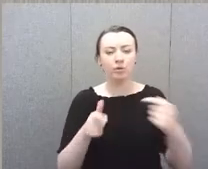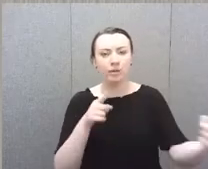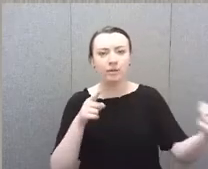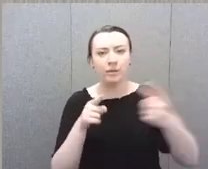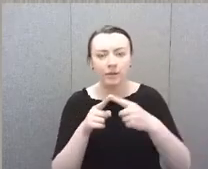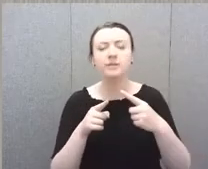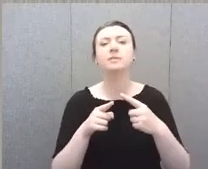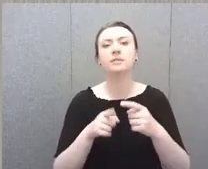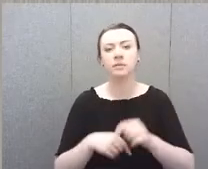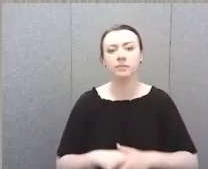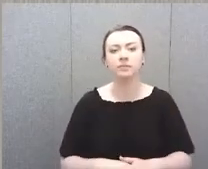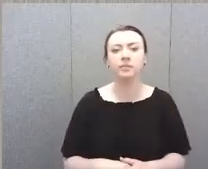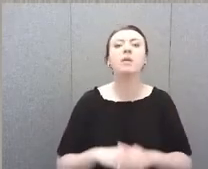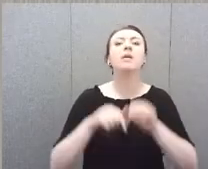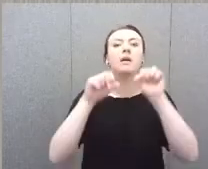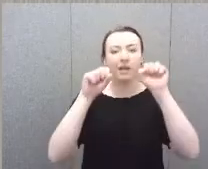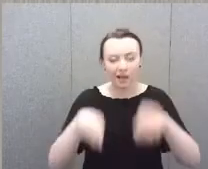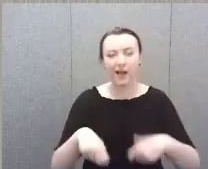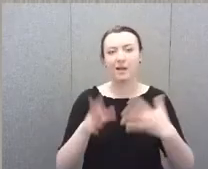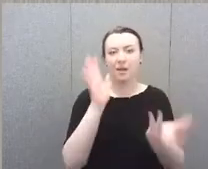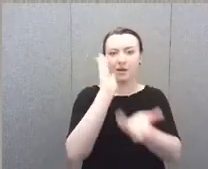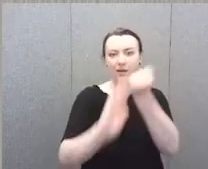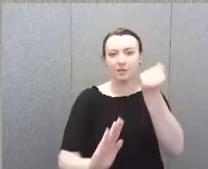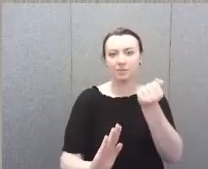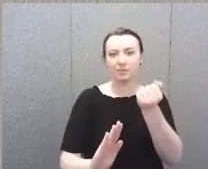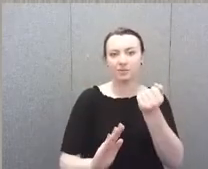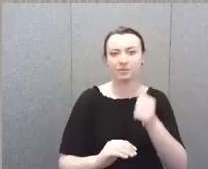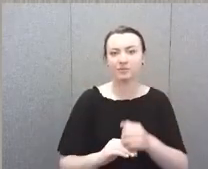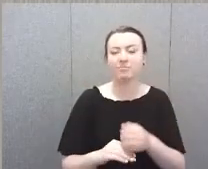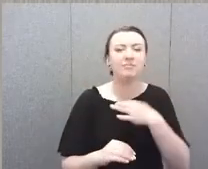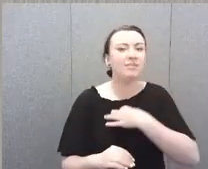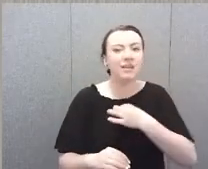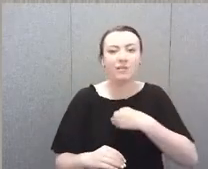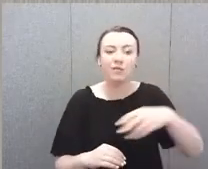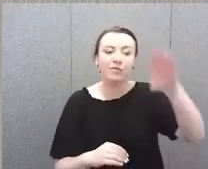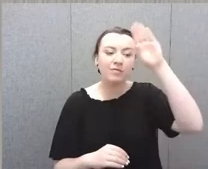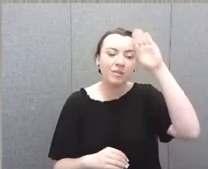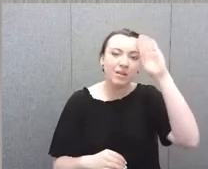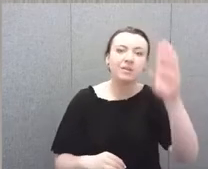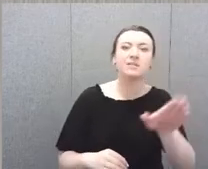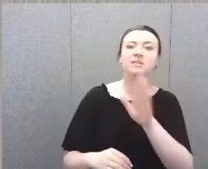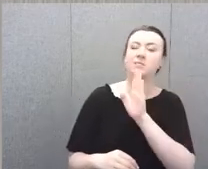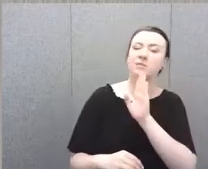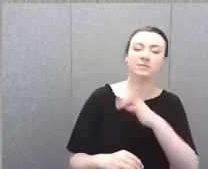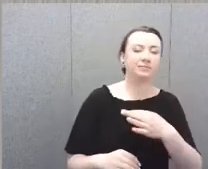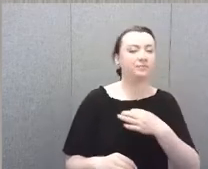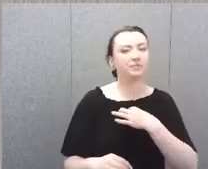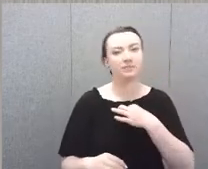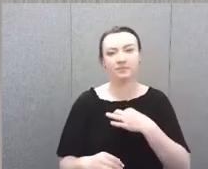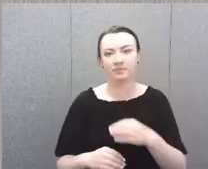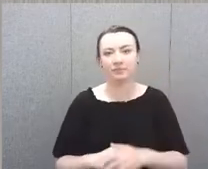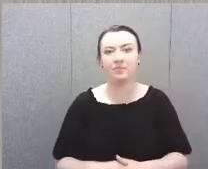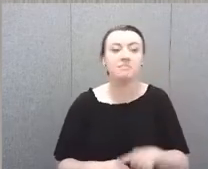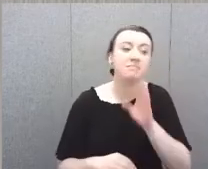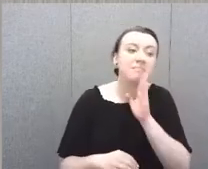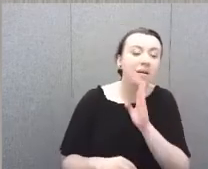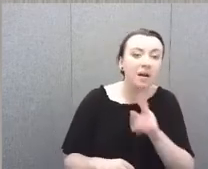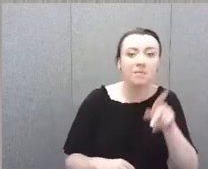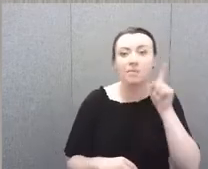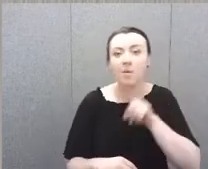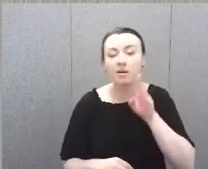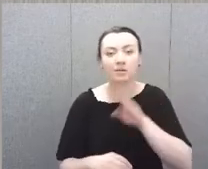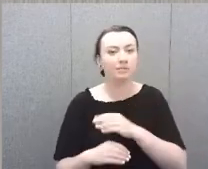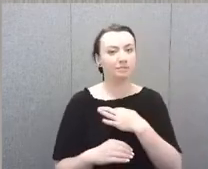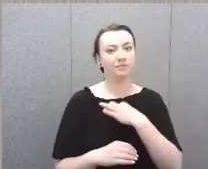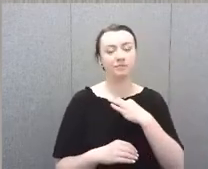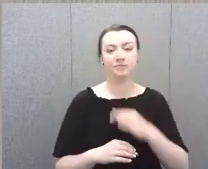что каждая цель, которую вы установили, может быть достигнута вне зависимости от того, являетесь вы мужчиной, женщиной, девочкой